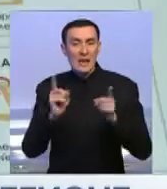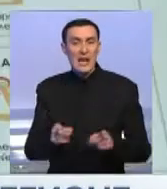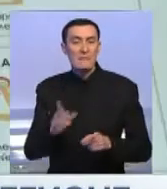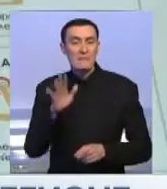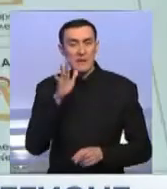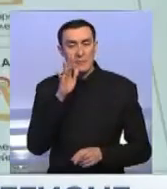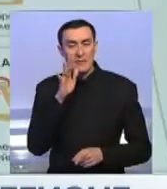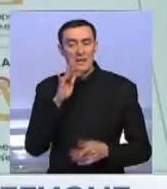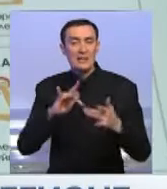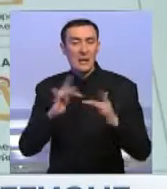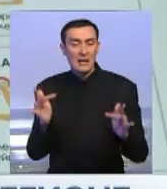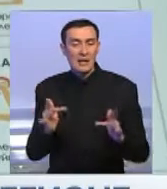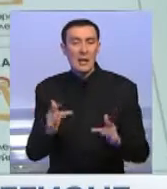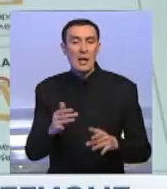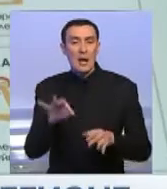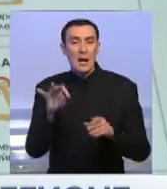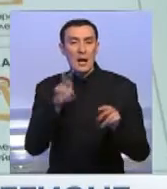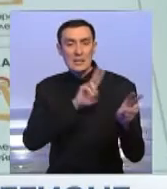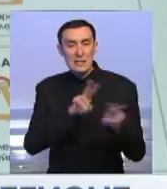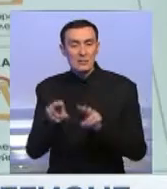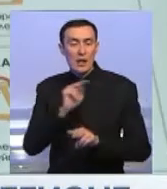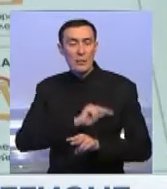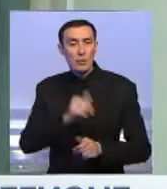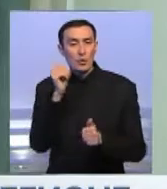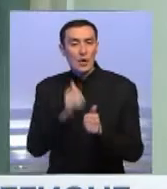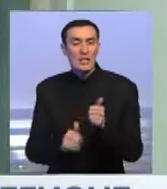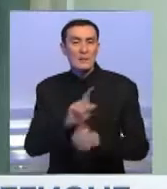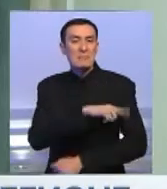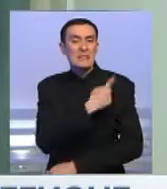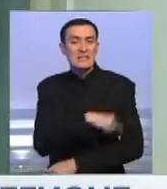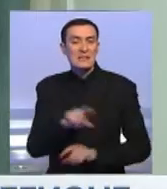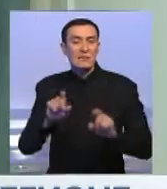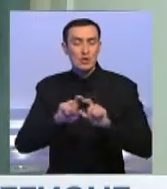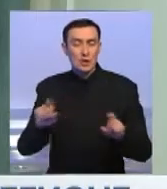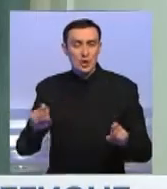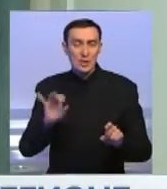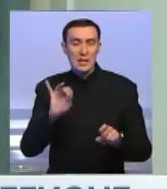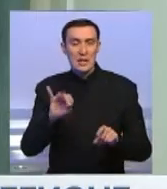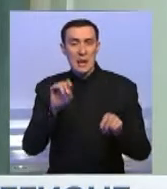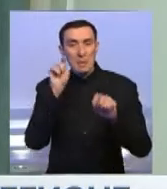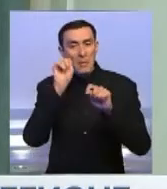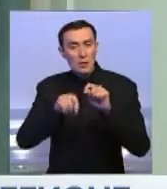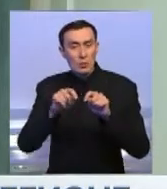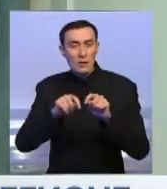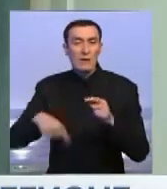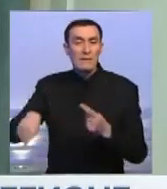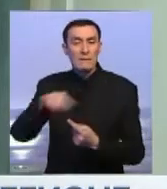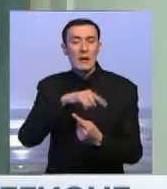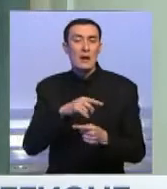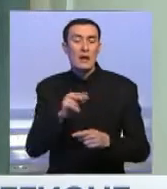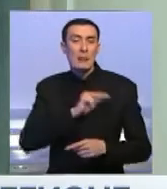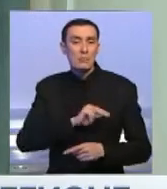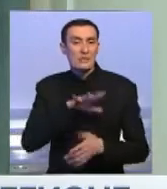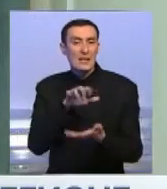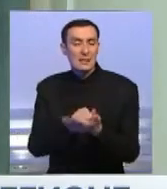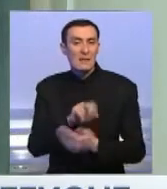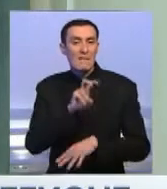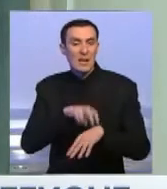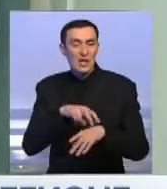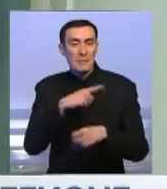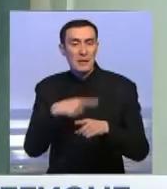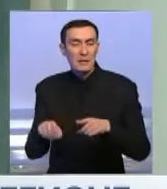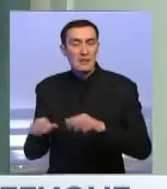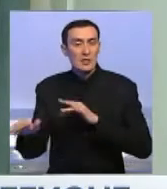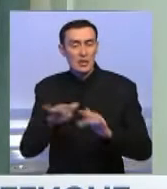времени. Система позволит отслеживать работу каждого медучреждения, вести мониторинг загруженности врачей, оперативно реагировать